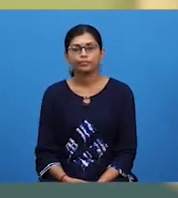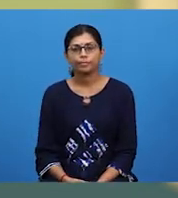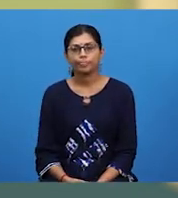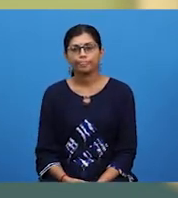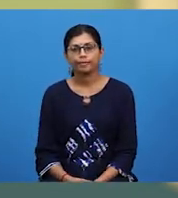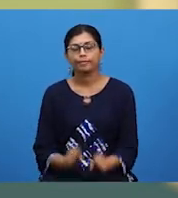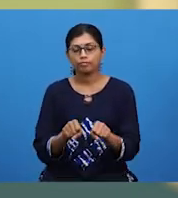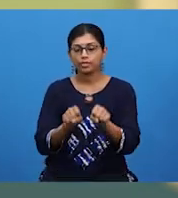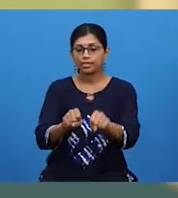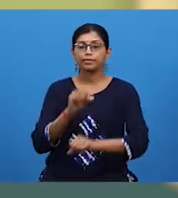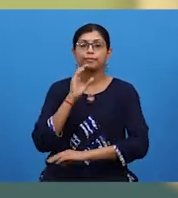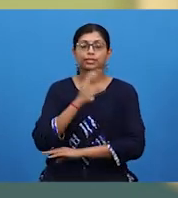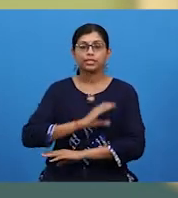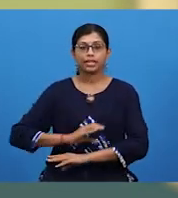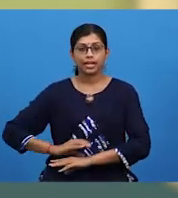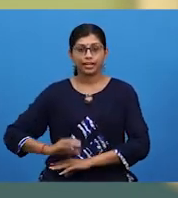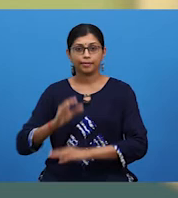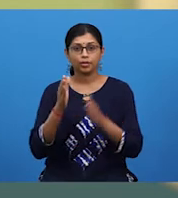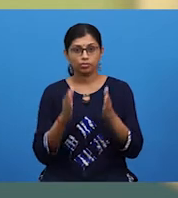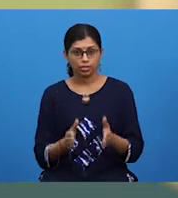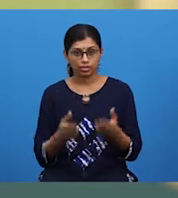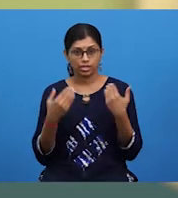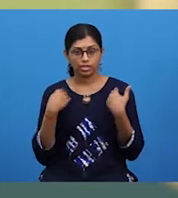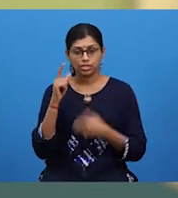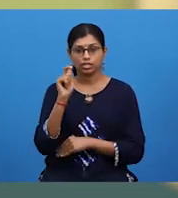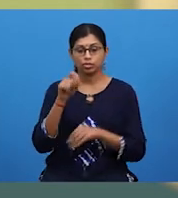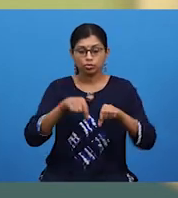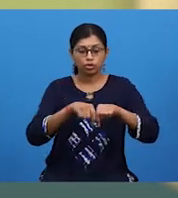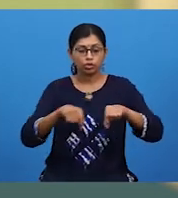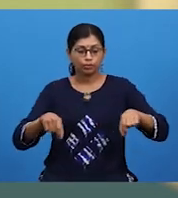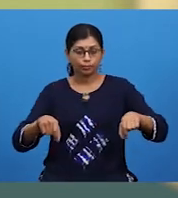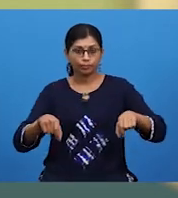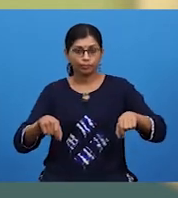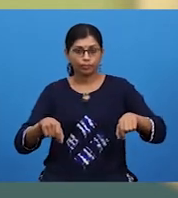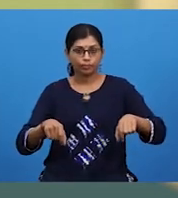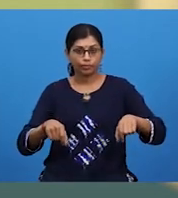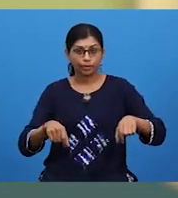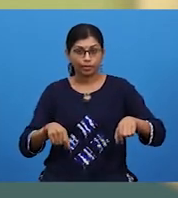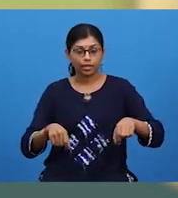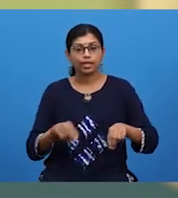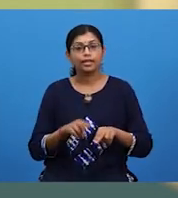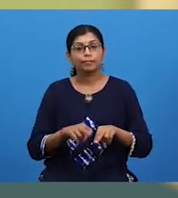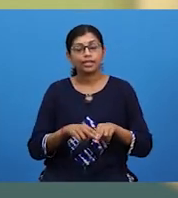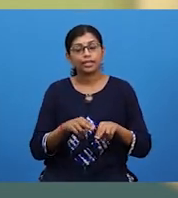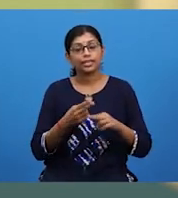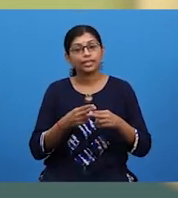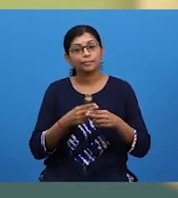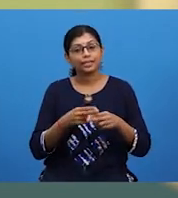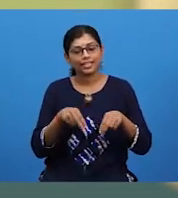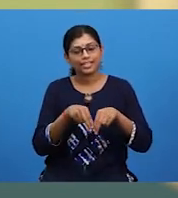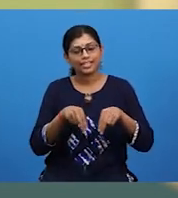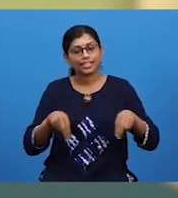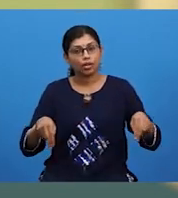Sistem pencernaan manusia terdiri daripada satu tiub yang disebut sebagai saluran pencernaan dan